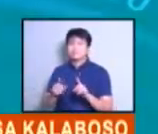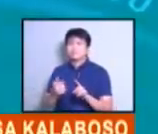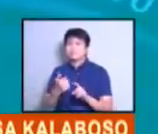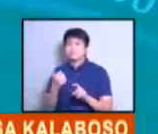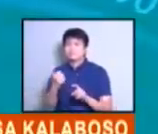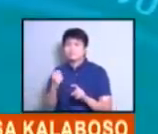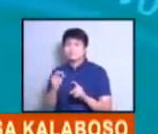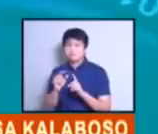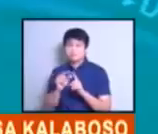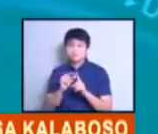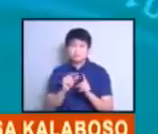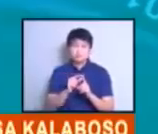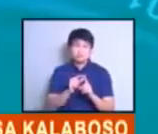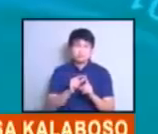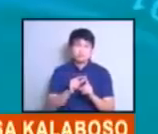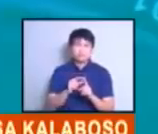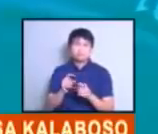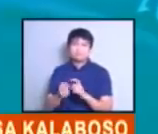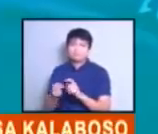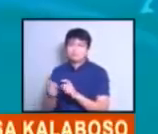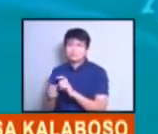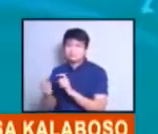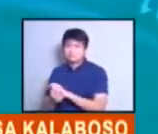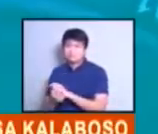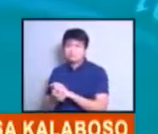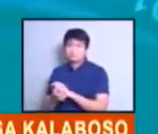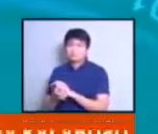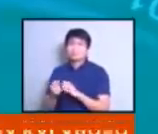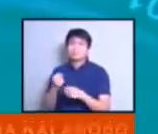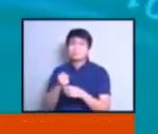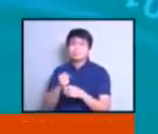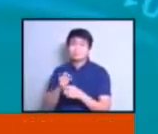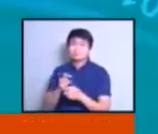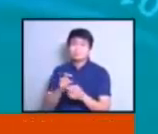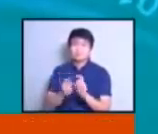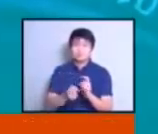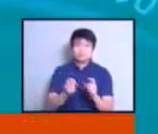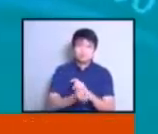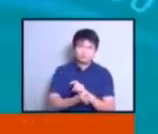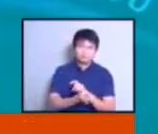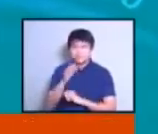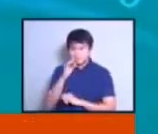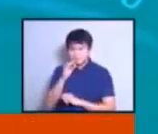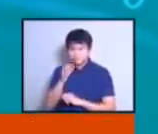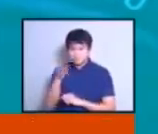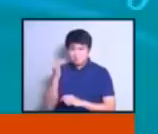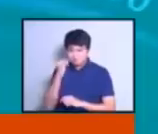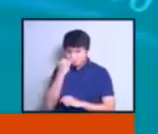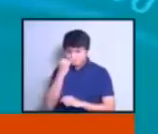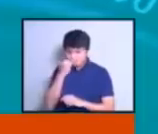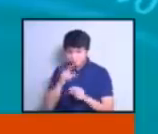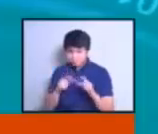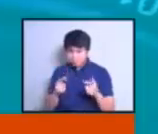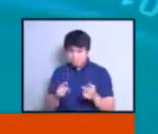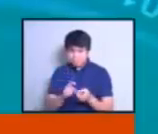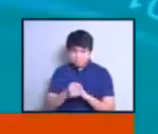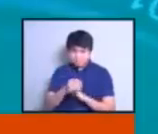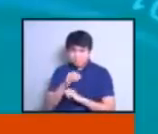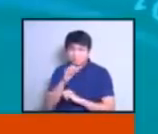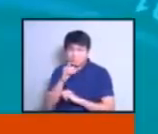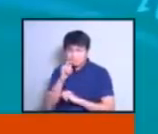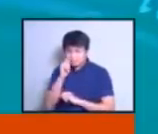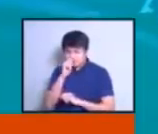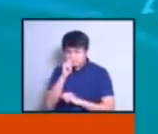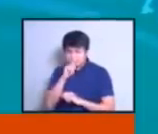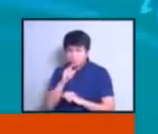kasi Ilonggo na yung version niya eh. Ginawan ko ng Tagalog, buto-buto. Ganyan. Okay. So sir, kung ina-admit nyo na